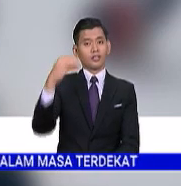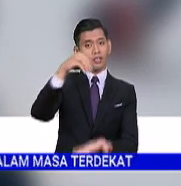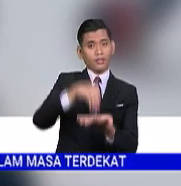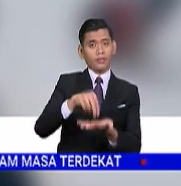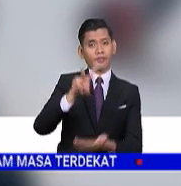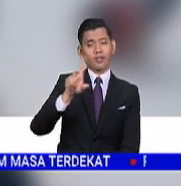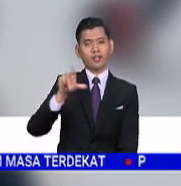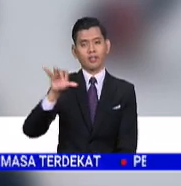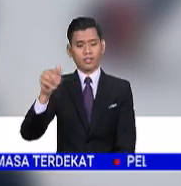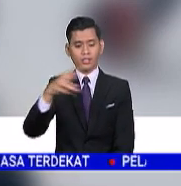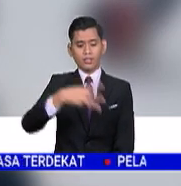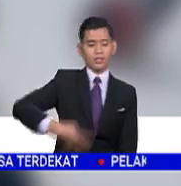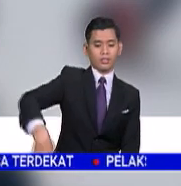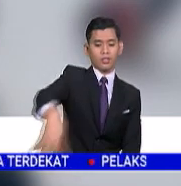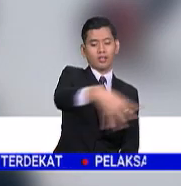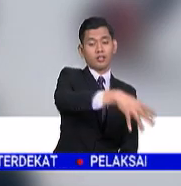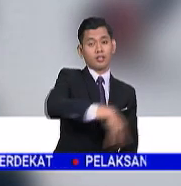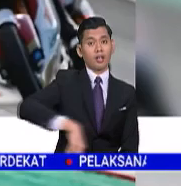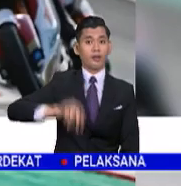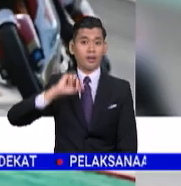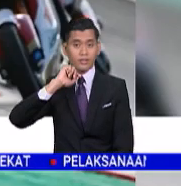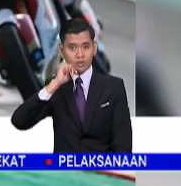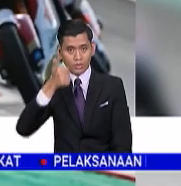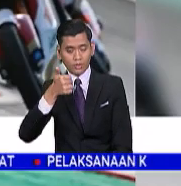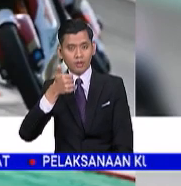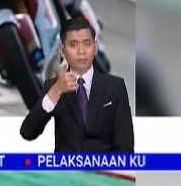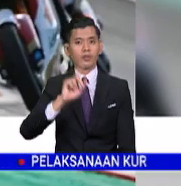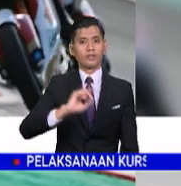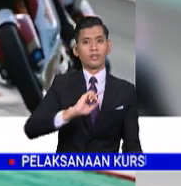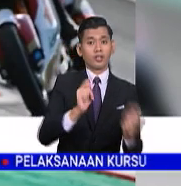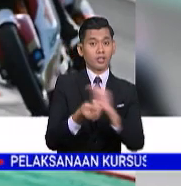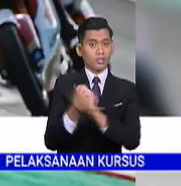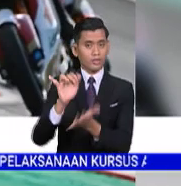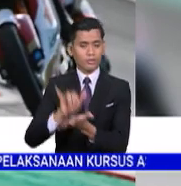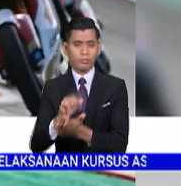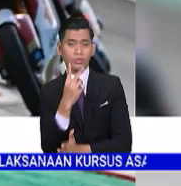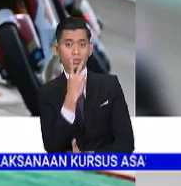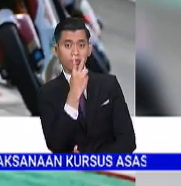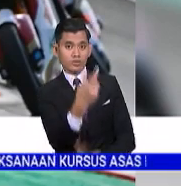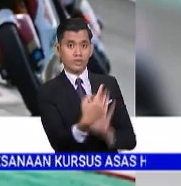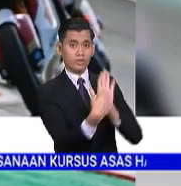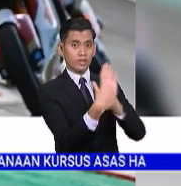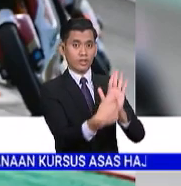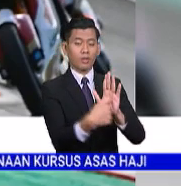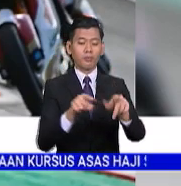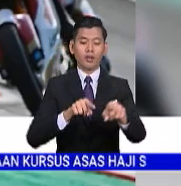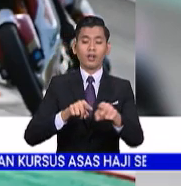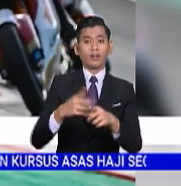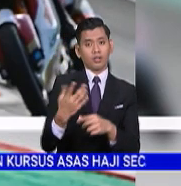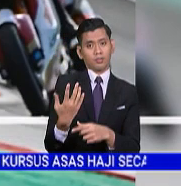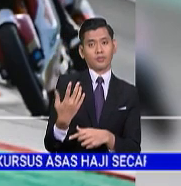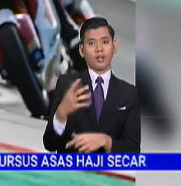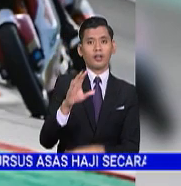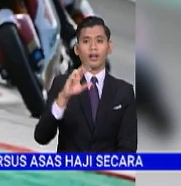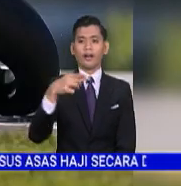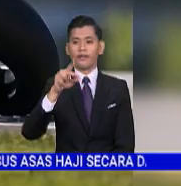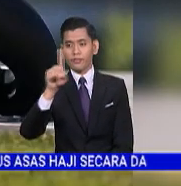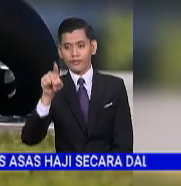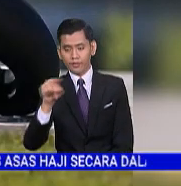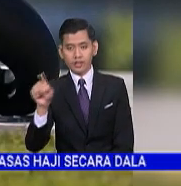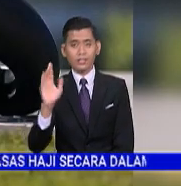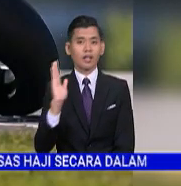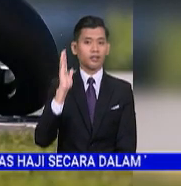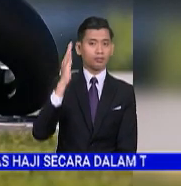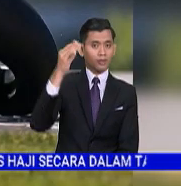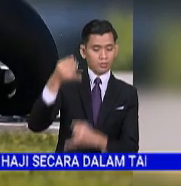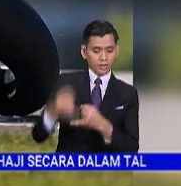di Litar Ricardo Tormo esok. Penghijrahan itu juga menyaksikan pelumba berasal dari Ampang itu menamatkan perjalanan karier